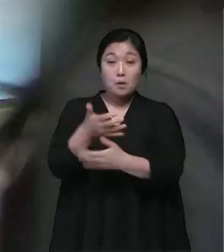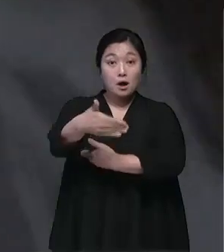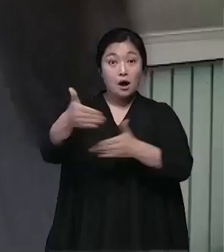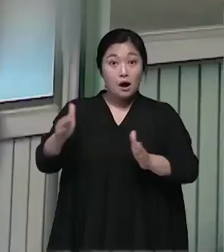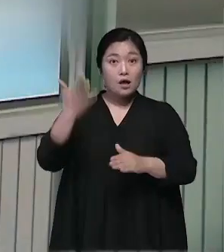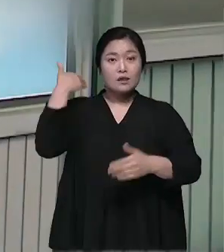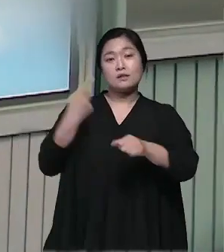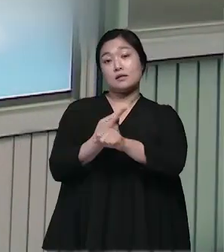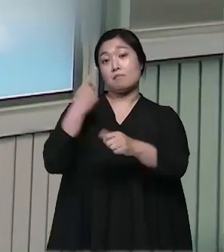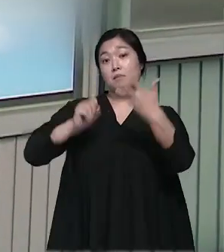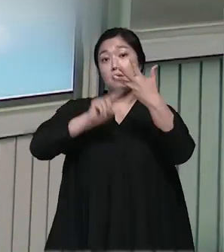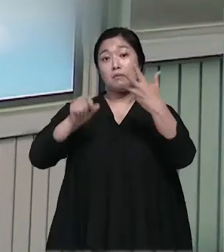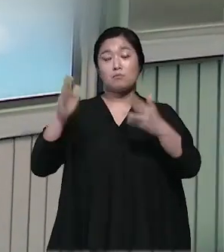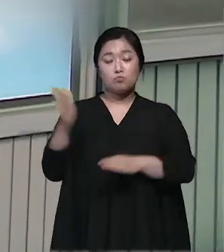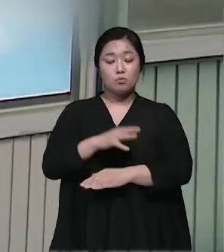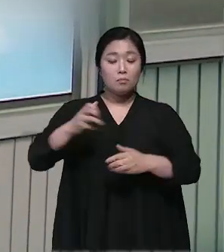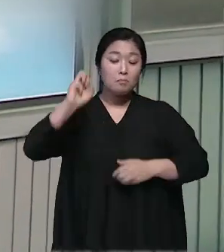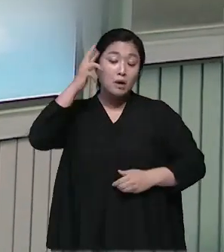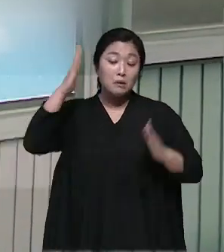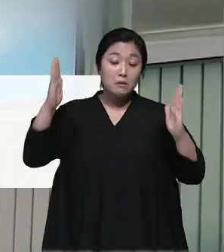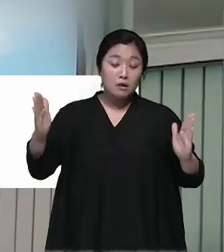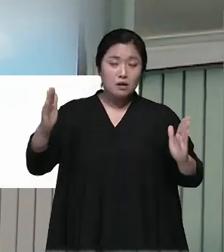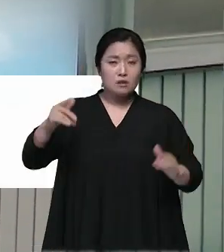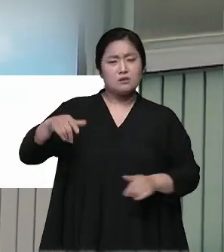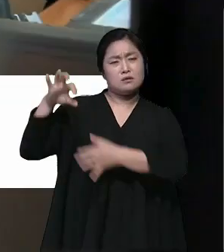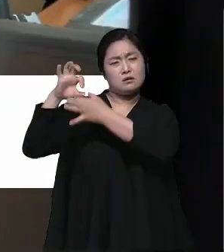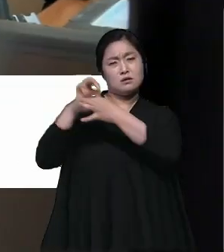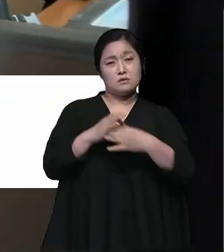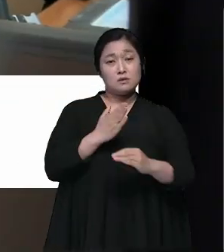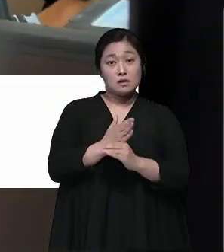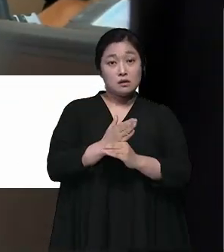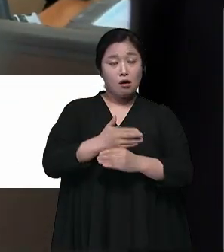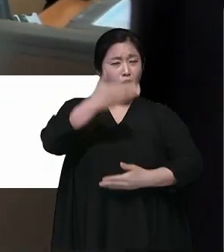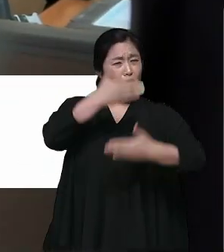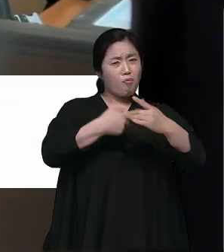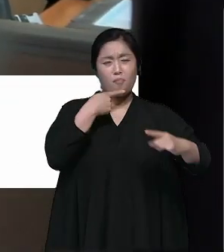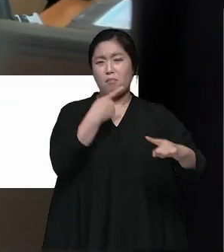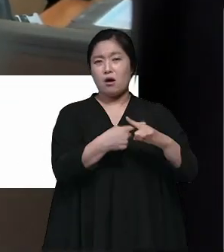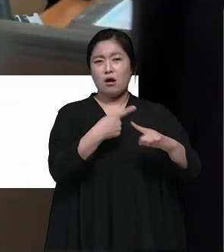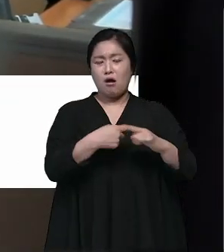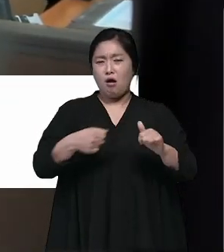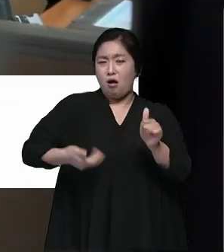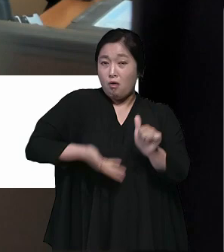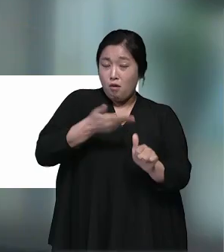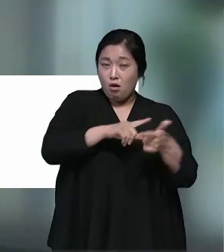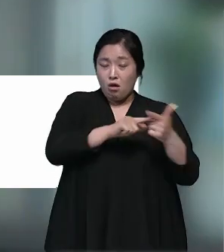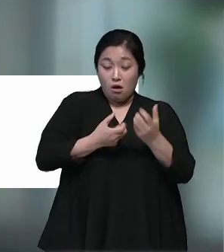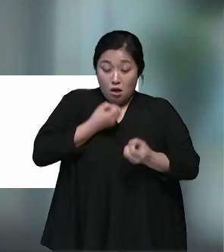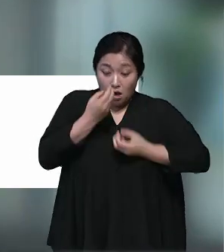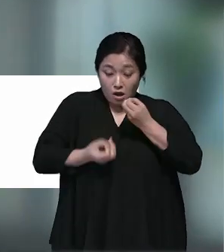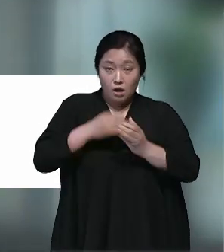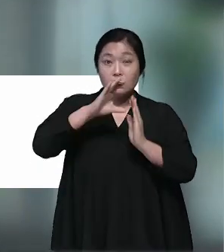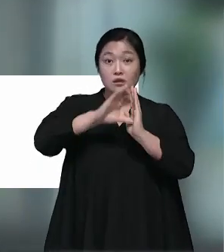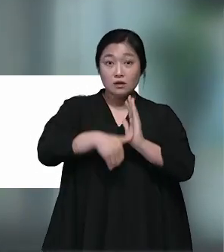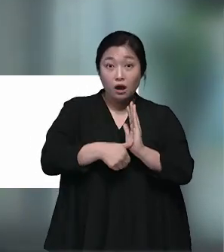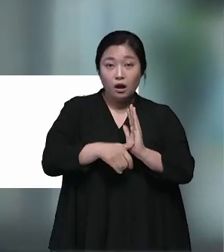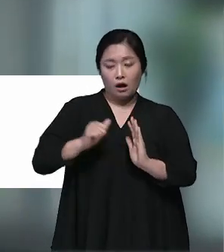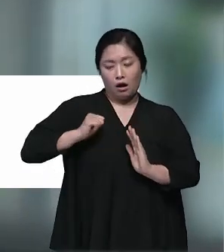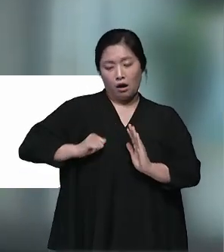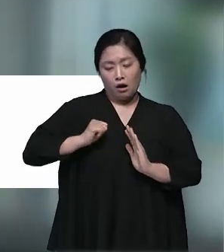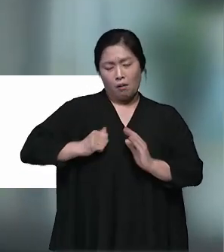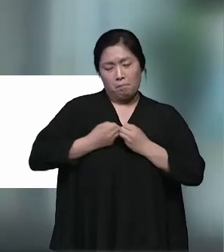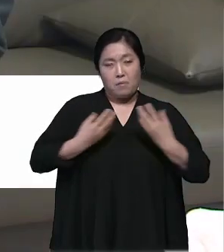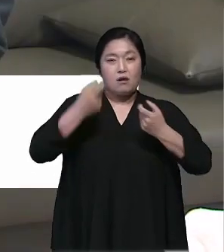지난해 8월부터 8개월 동안 지속됐습니다. 영화에나 나올 법한 강제추행 사실을 털어놓을 때는